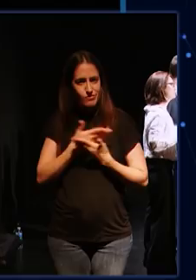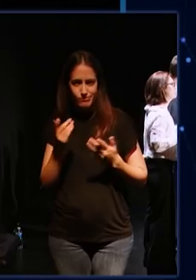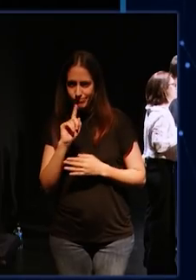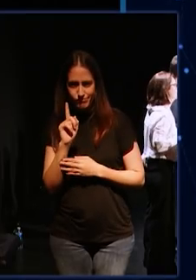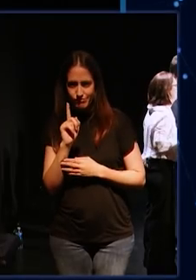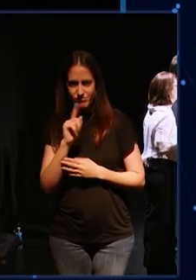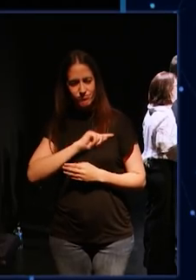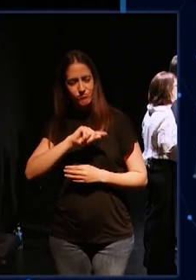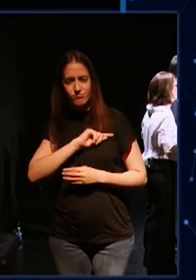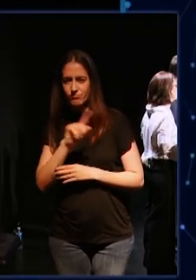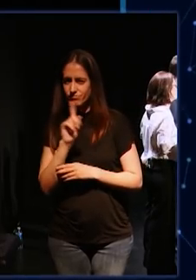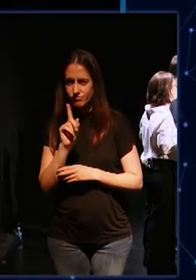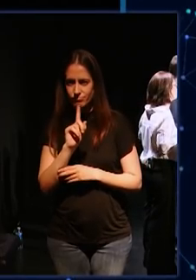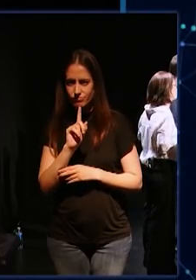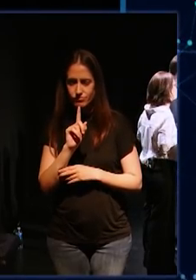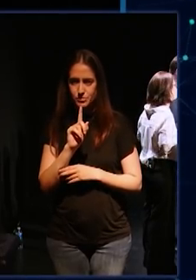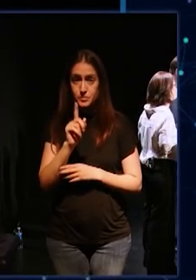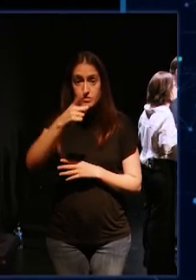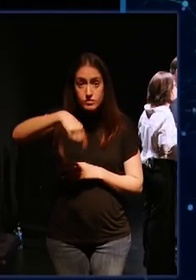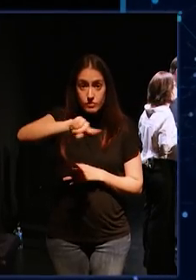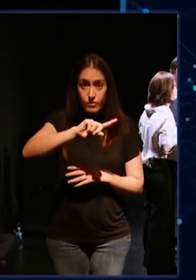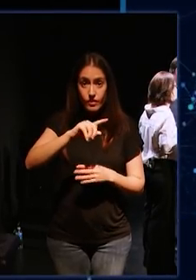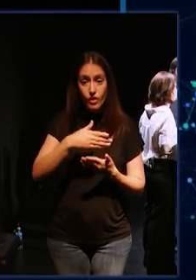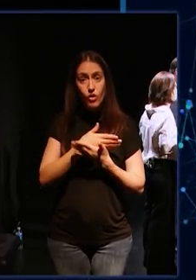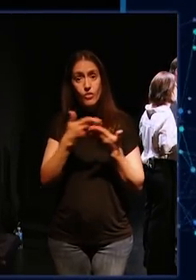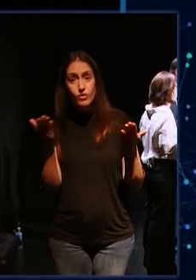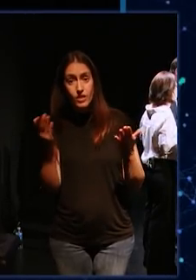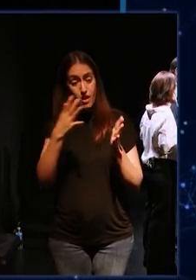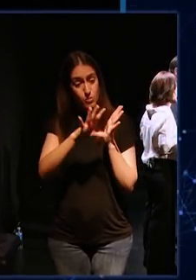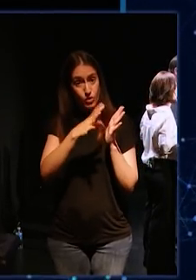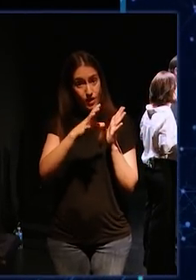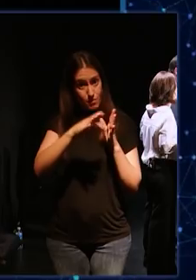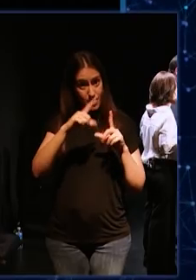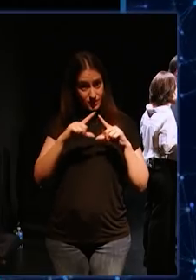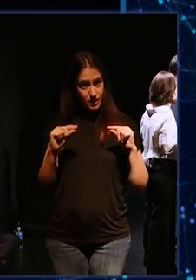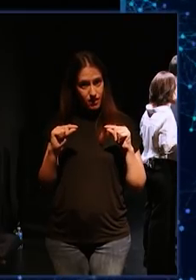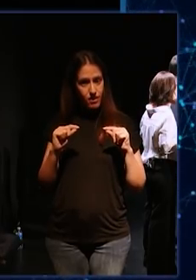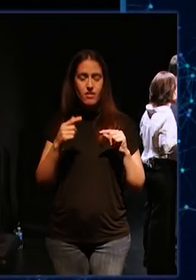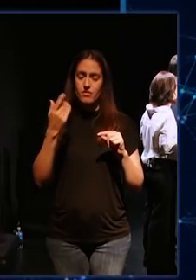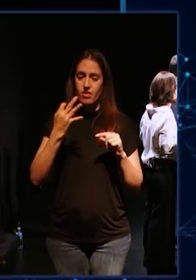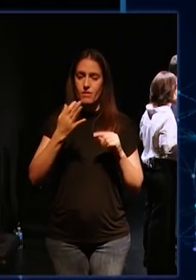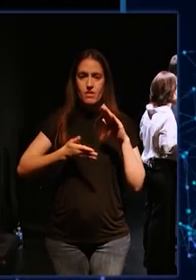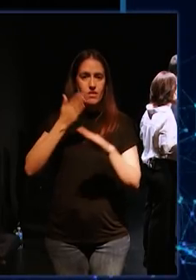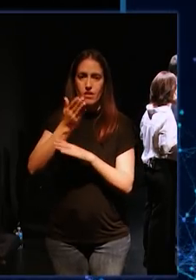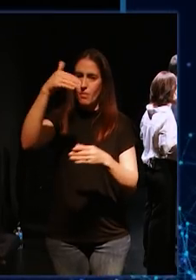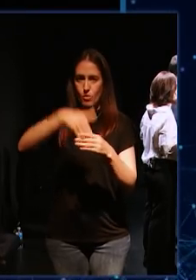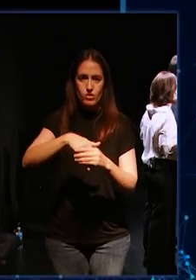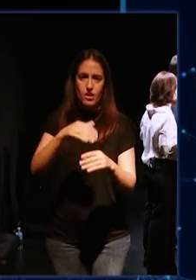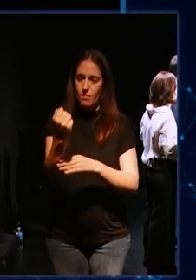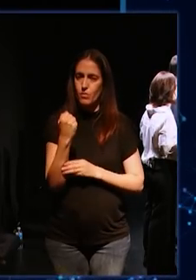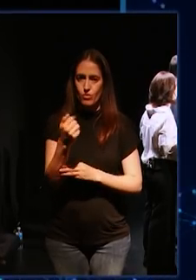us en refieu. Si confieu en el programa d'Esquerra, s'ha de sortir a votar diumenge, ens heu de donar